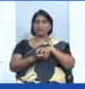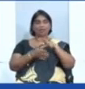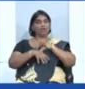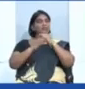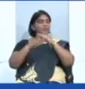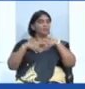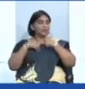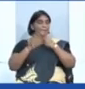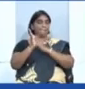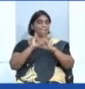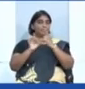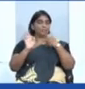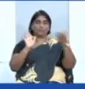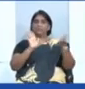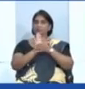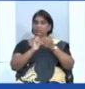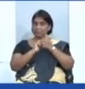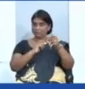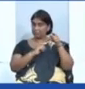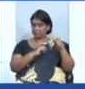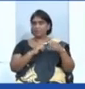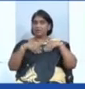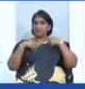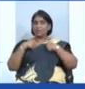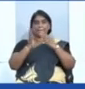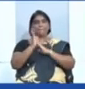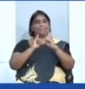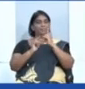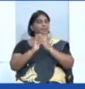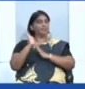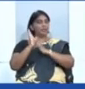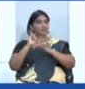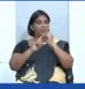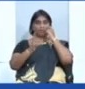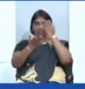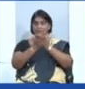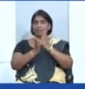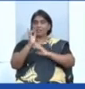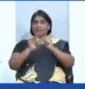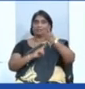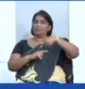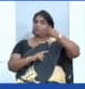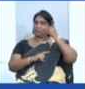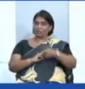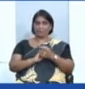සෞඛ්‍ය හා ජනමාධ්‍ය අමාත්‍යාංශය යටතට පවරා ගැනීම පිණිස සෞඛ්‍ය හා ජනමාධ්‍ය අමාත්‍යතුමා ඉදිරිපත් කළ යෝජනාව මාධ්‍ය මණ්ඩලය විසින් අනුමත කළා.